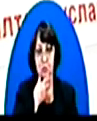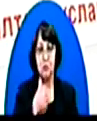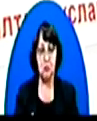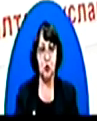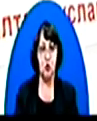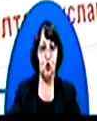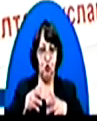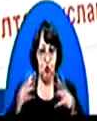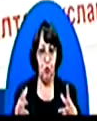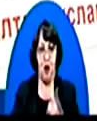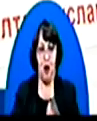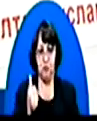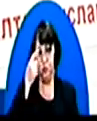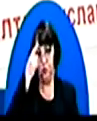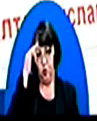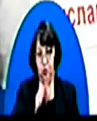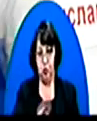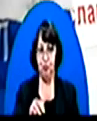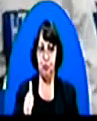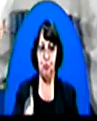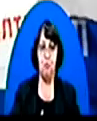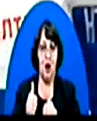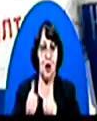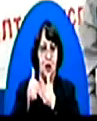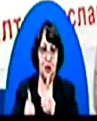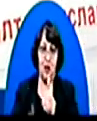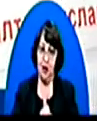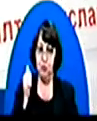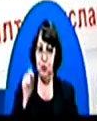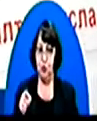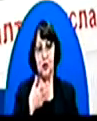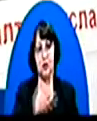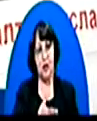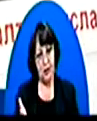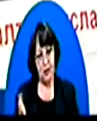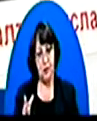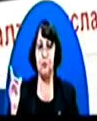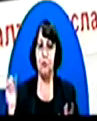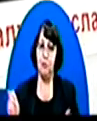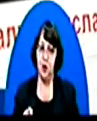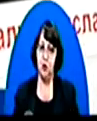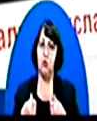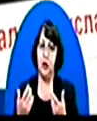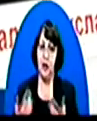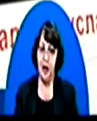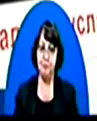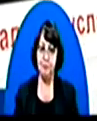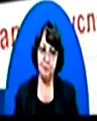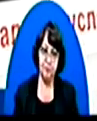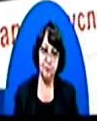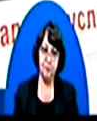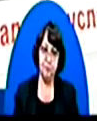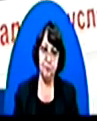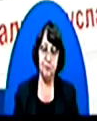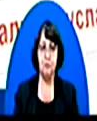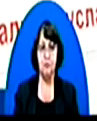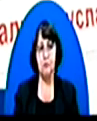маш том амжилт, бахархалтай амжилт. Та бүхэнд баяр хүргэж байна. Ер